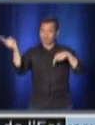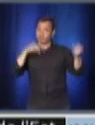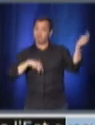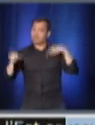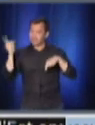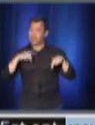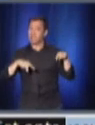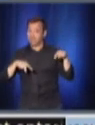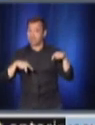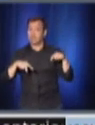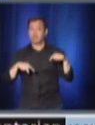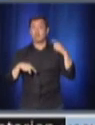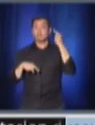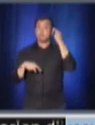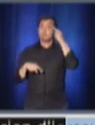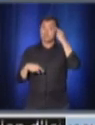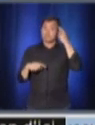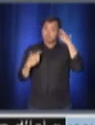qu'avec